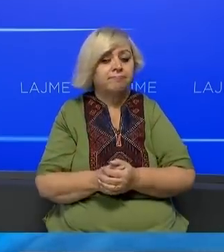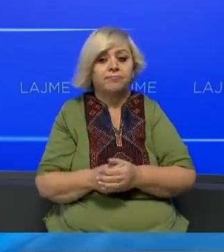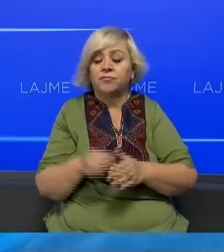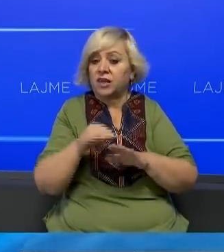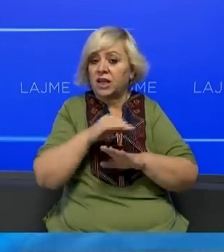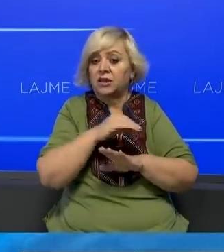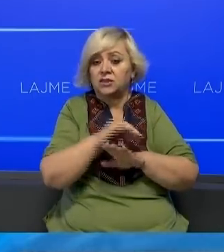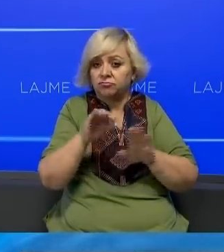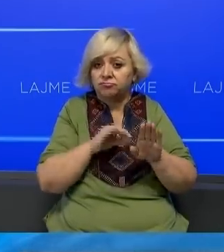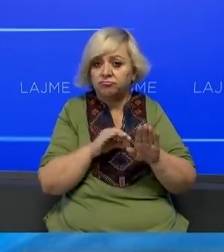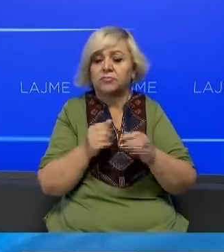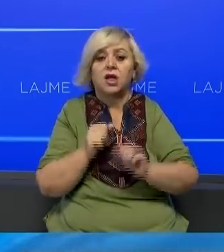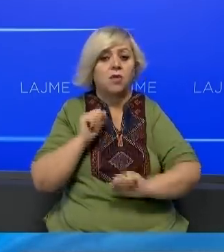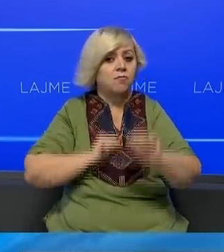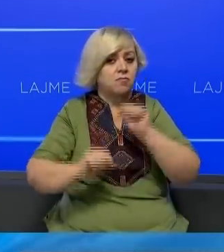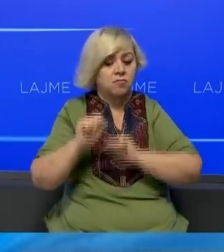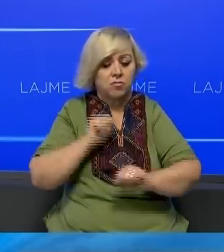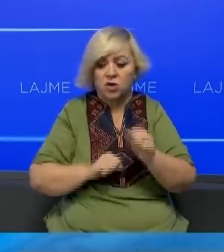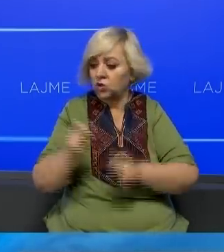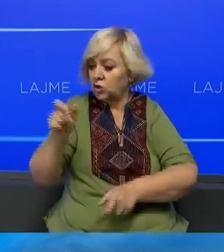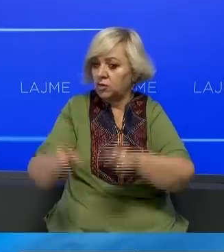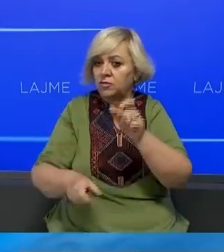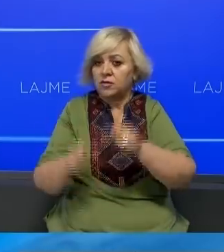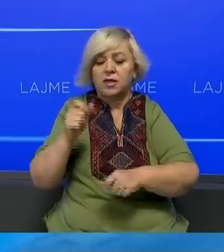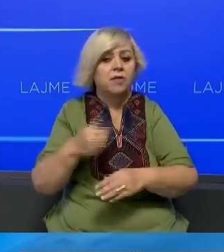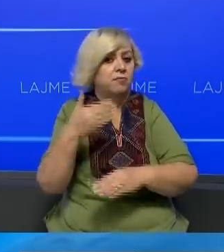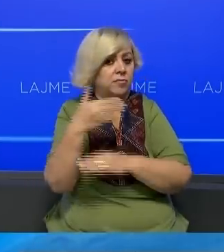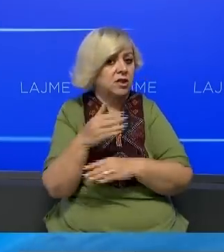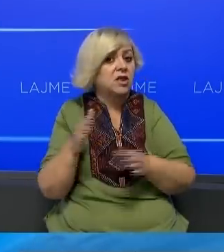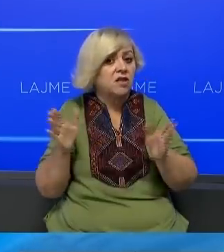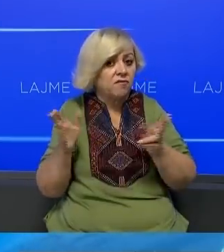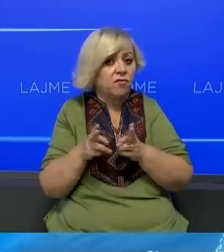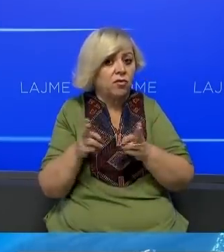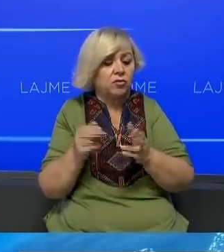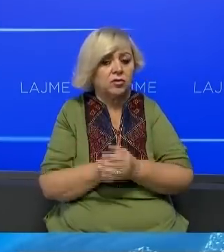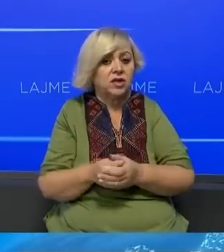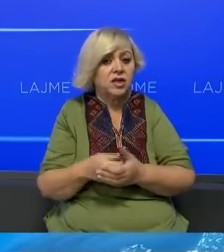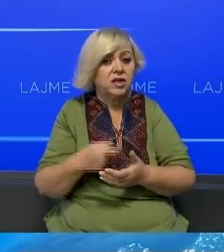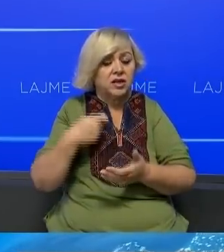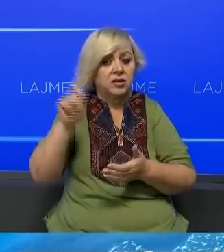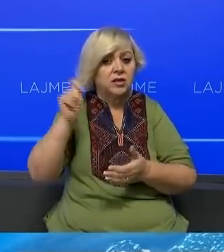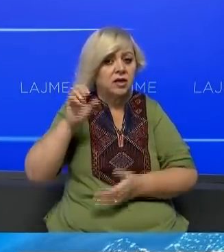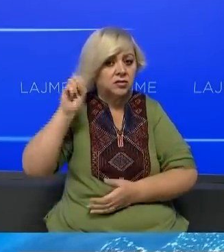tij kanë si qëllim mbrojtjen e konsumatorit dhe biznesit të vogël nga rritja e çmimeve.